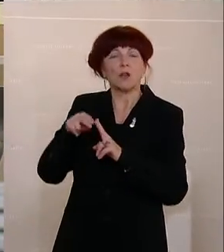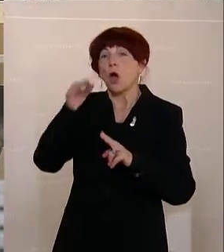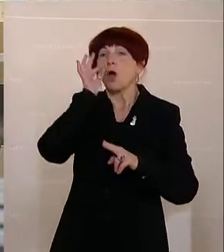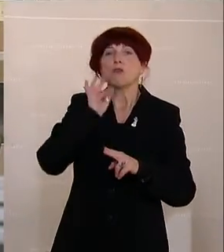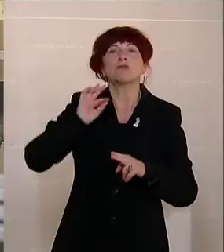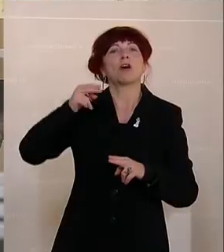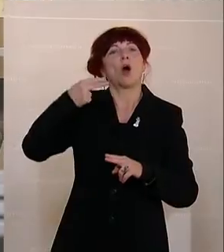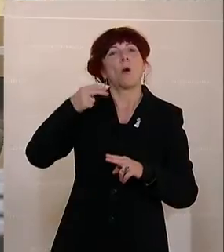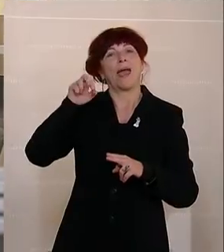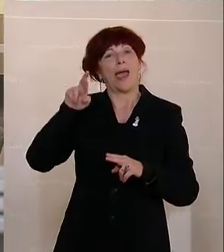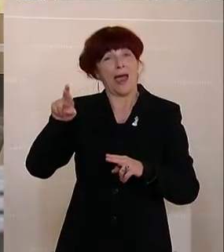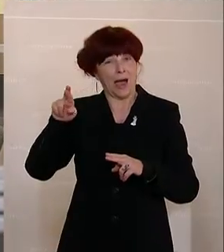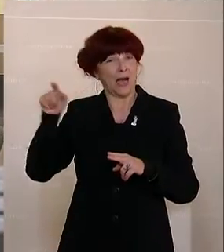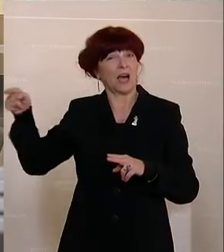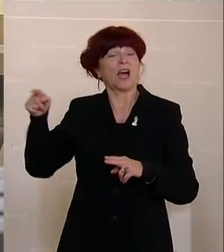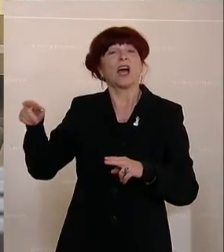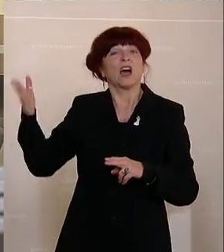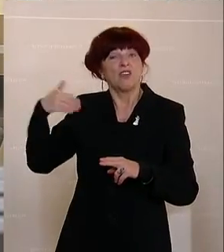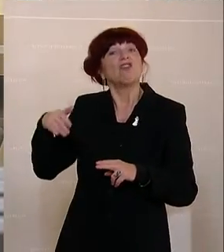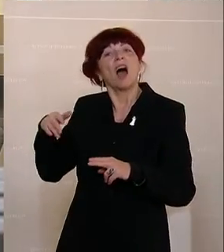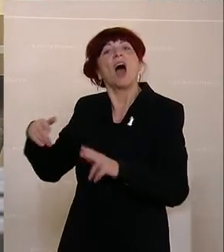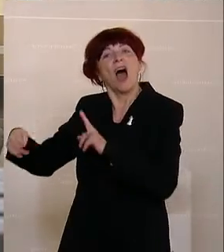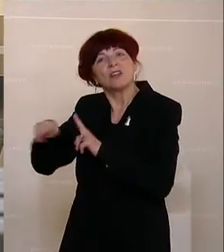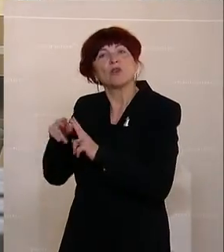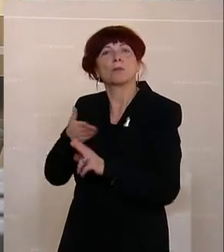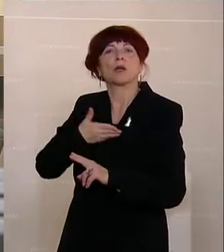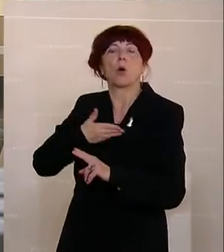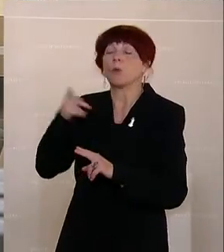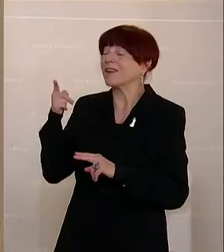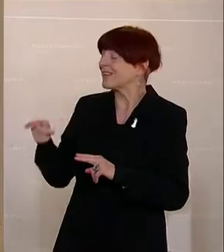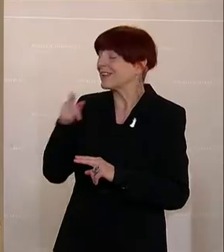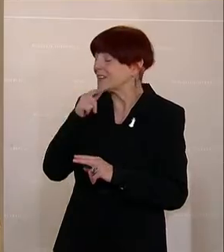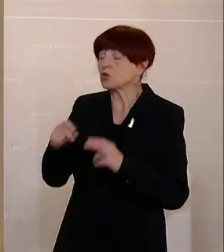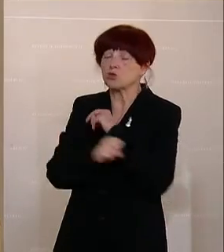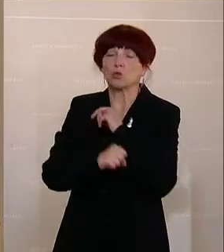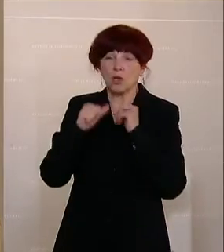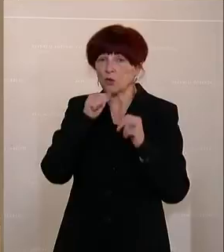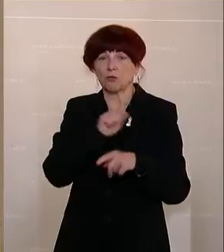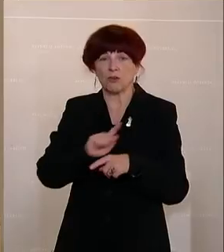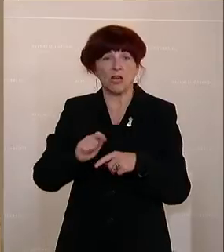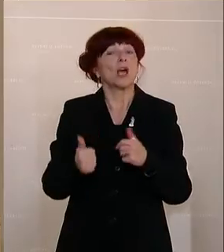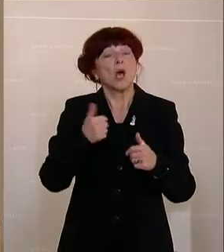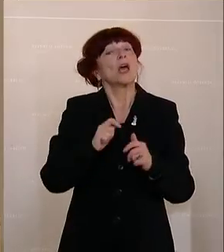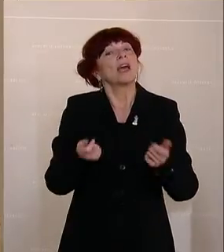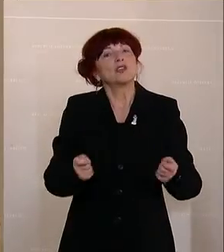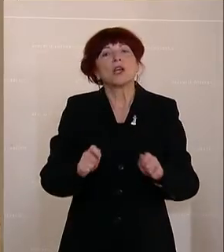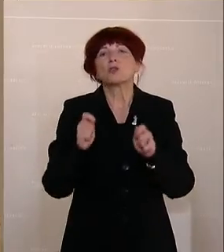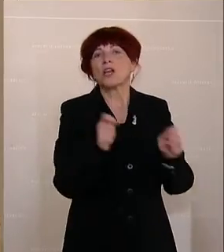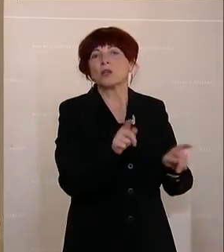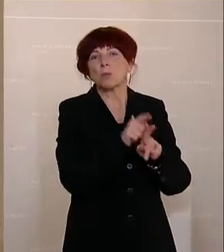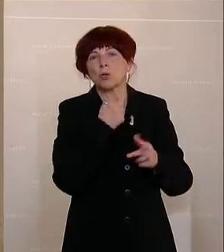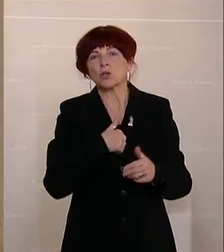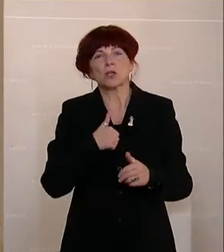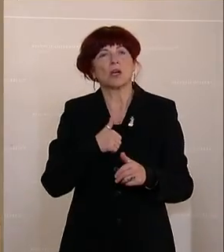begonnen hat, diese Studie in Auftrag zu geben. Und deshalb bringe ich einen Entschließungsantrag ein, der Abgeordneten Yannick Schetti, Michael Bernhard, Kolleginnen und Kollegen. Die